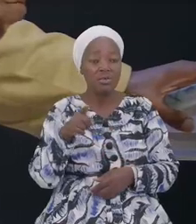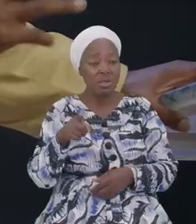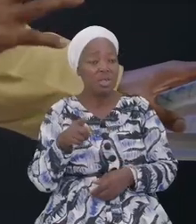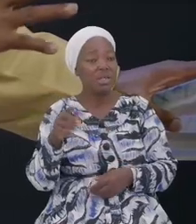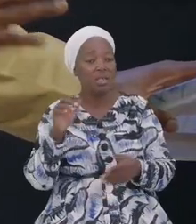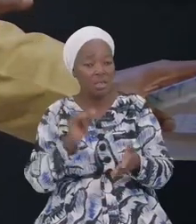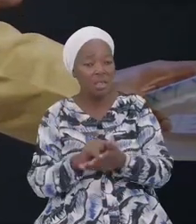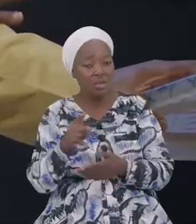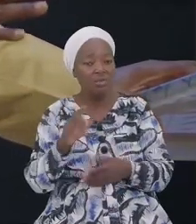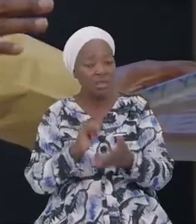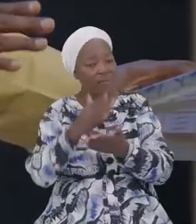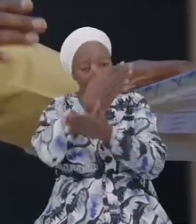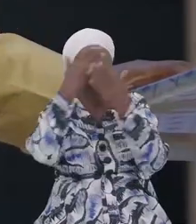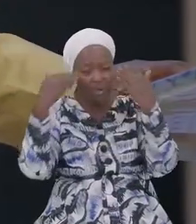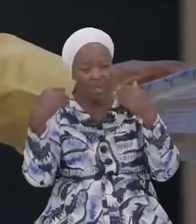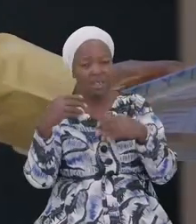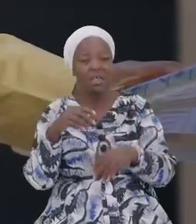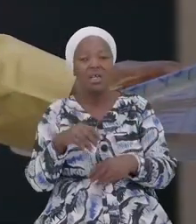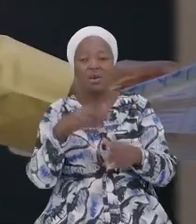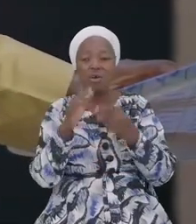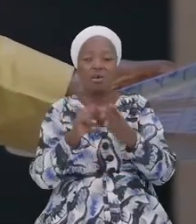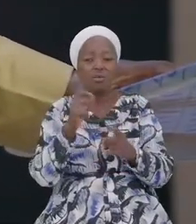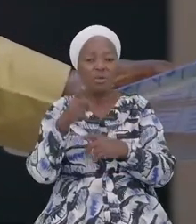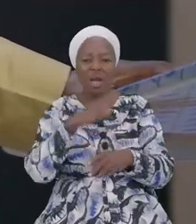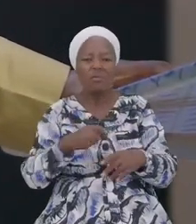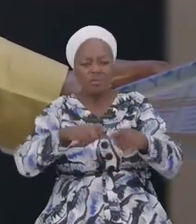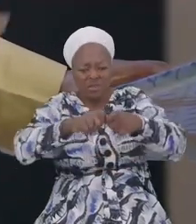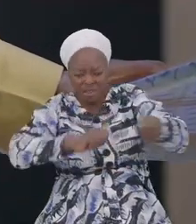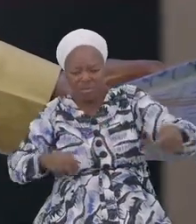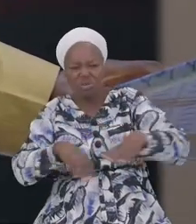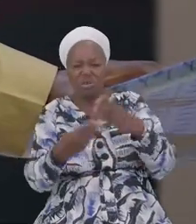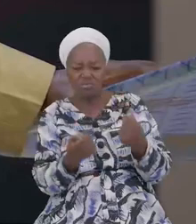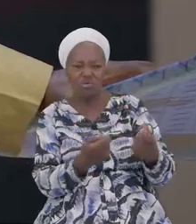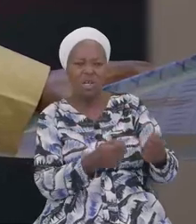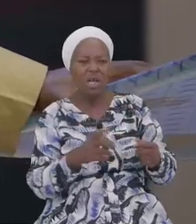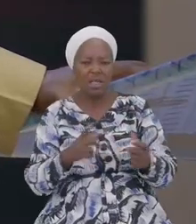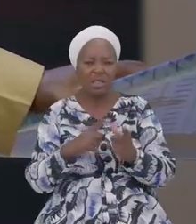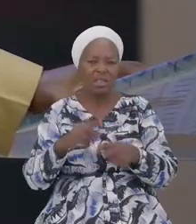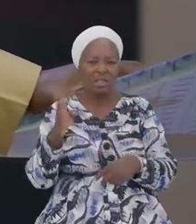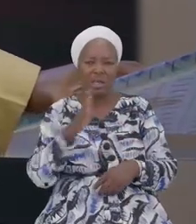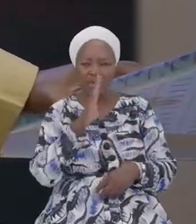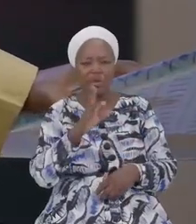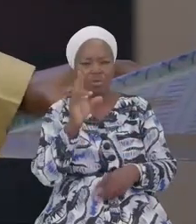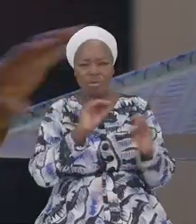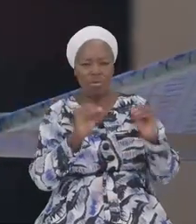donc garde, vous qui oubliez Dieu, de peur que je ne déchire, sans que personne ne délivre.